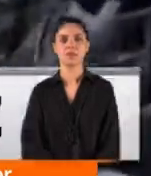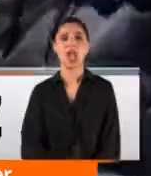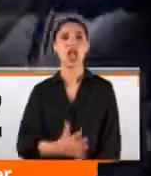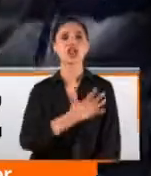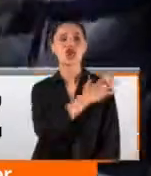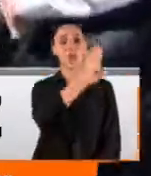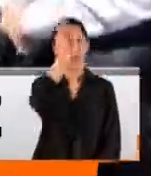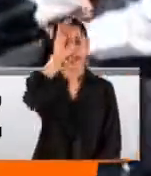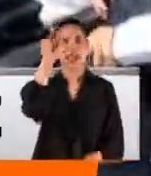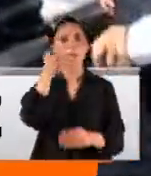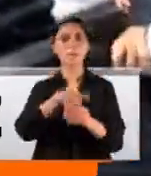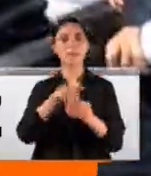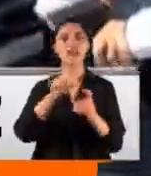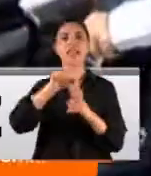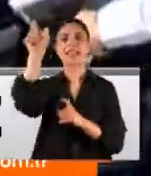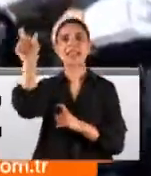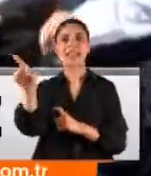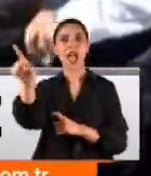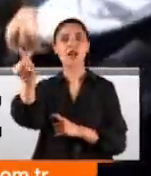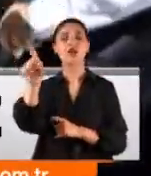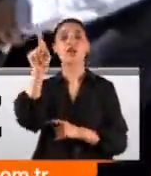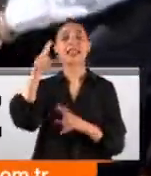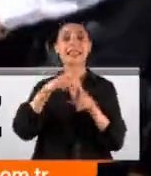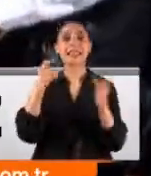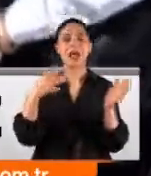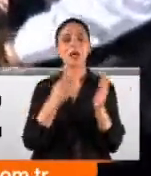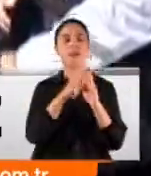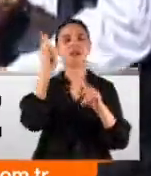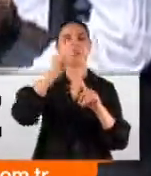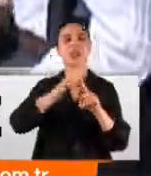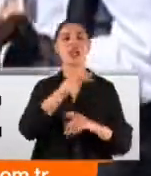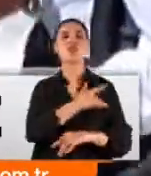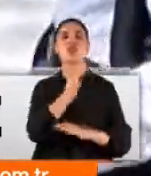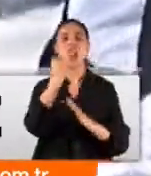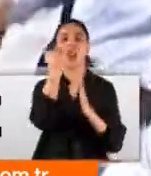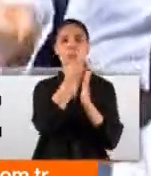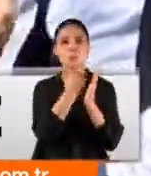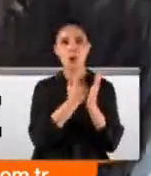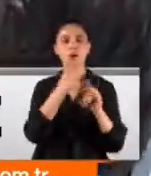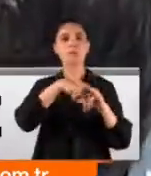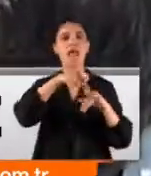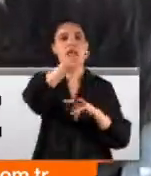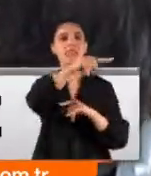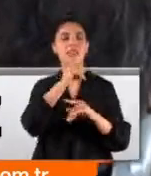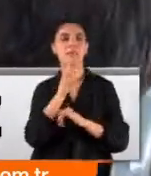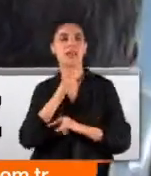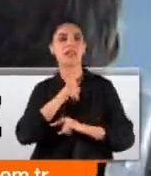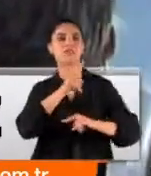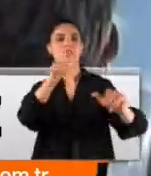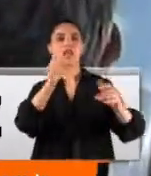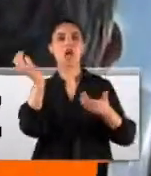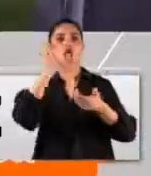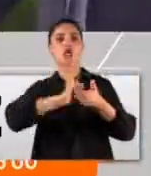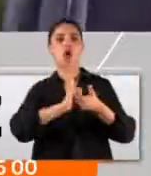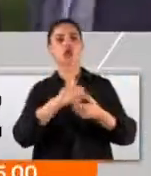CHP İstanbul Milletvekili Sezgin Tanrıkulu, Diyarbakır'da katıldığı bir canlı yayında HDP'lilere böyle seslendi,